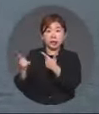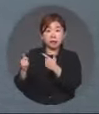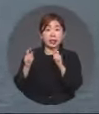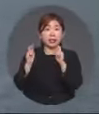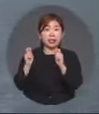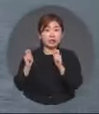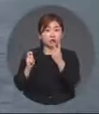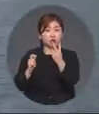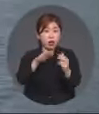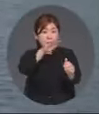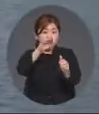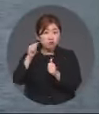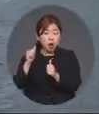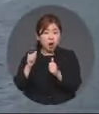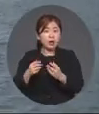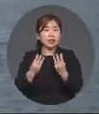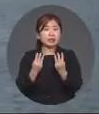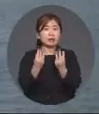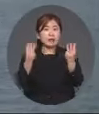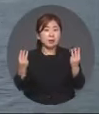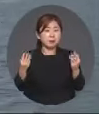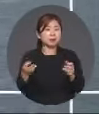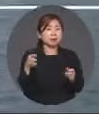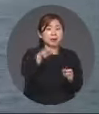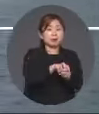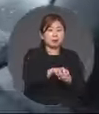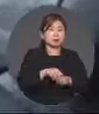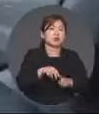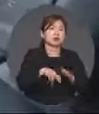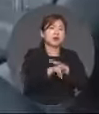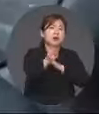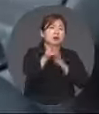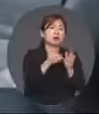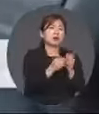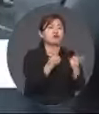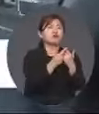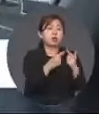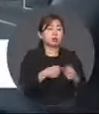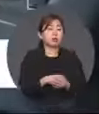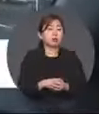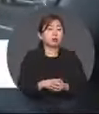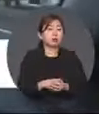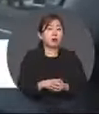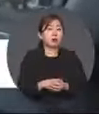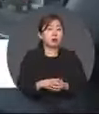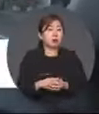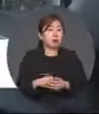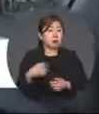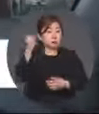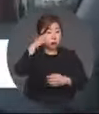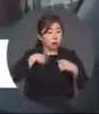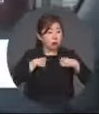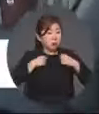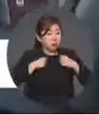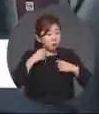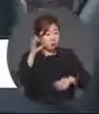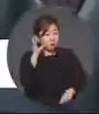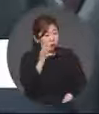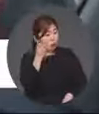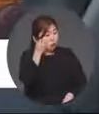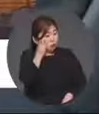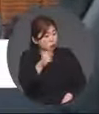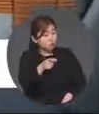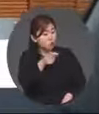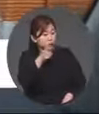택시 2대에 나눠 탑승한 다음 부산으로 달아났습니다. 지금 옷이 물이 돈을 빠져가지고 다 타는 것도 뭐 당신이 어디 뭐 해? 근데